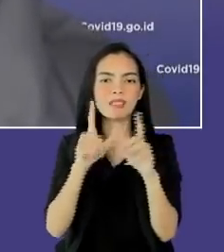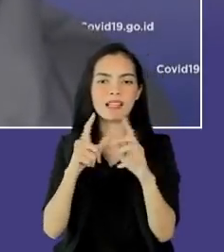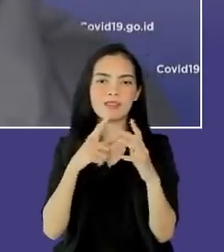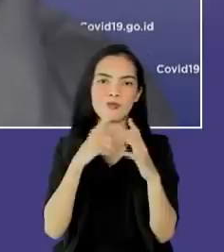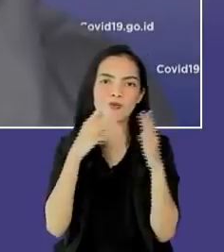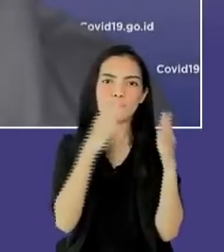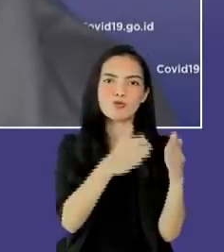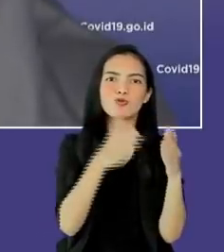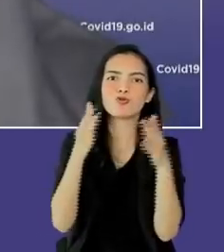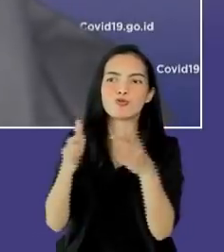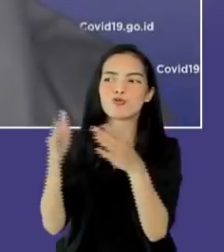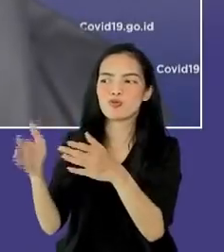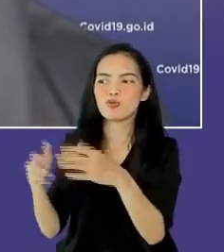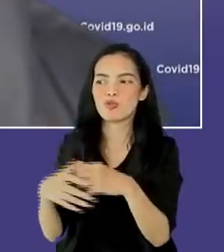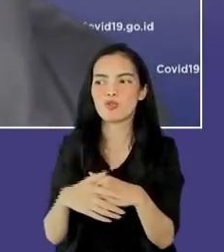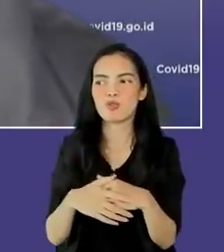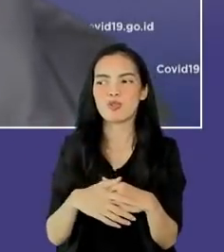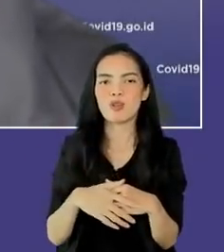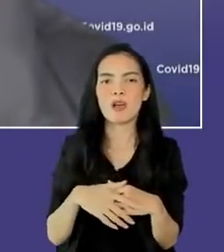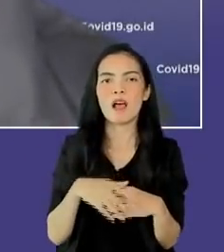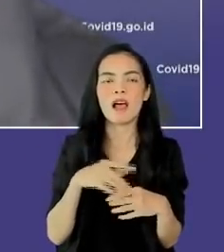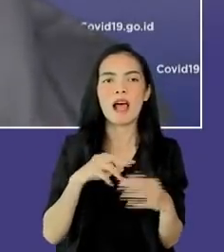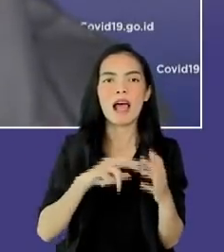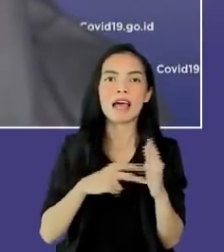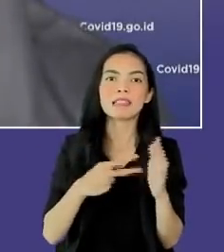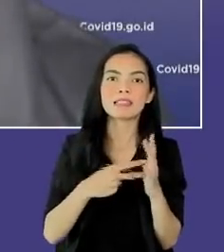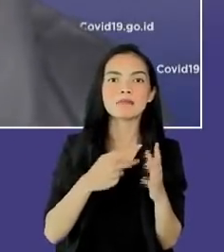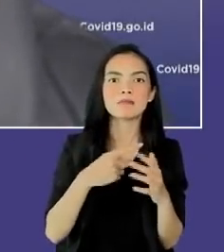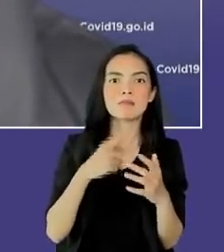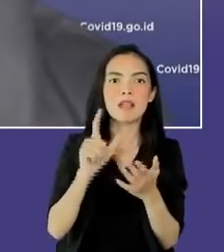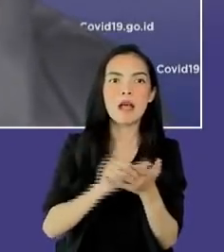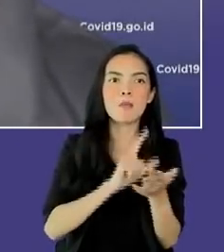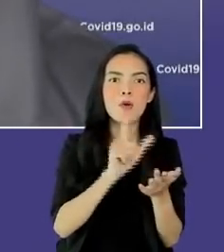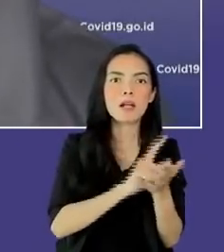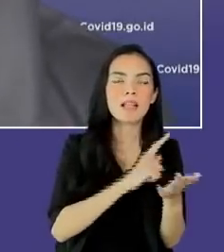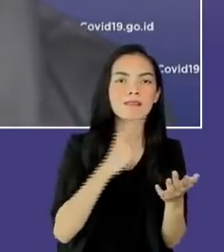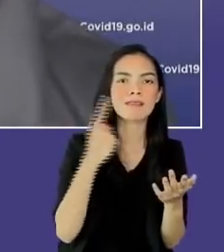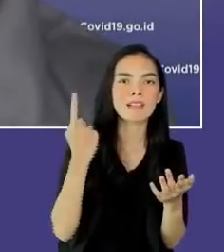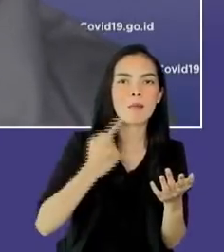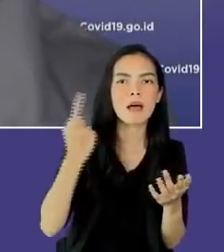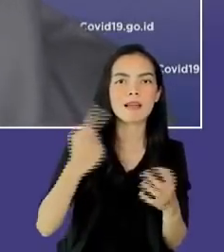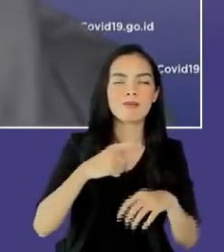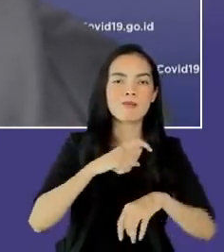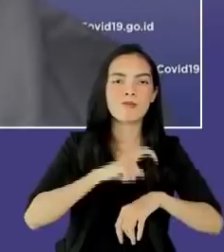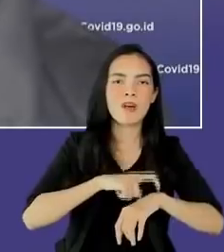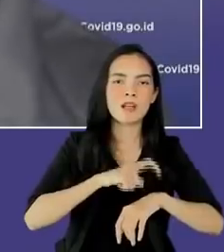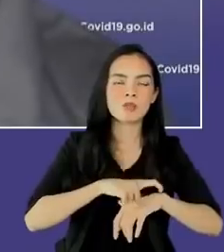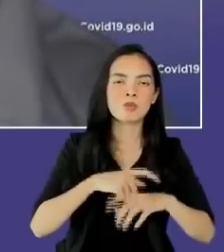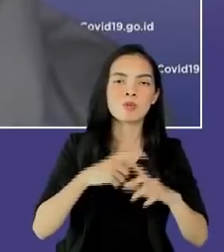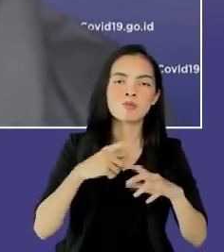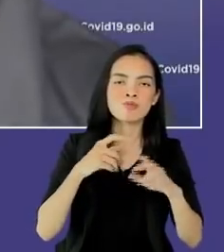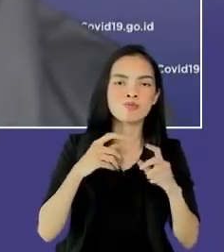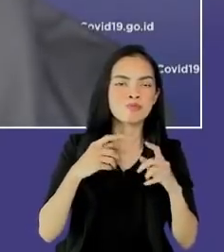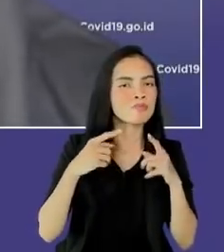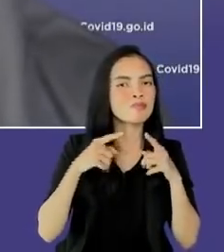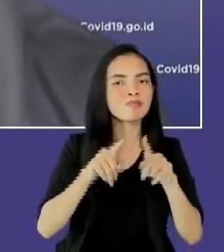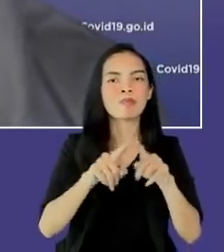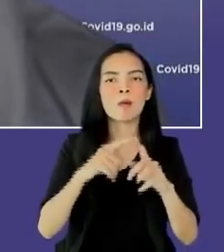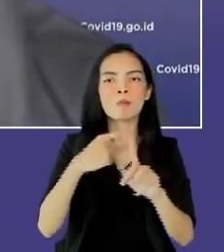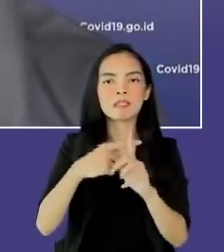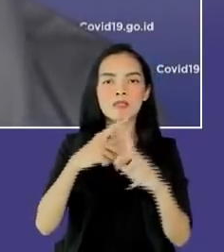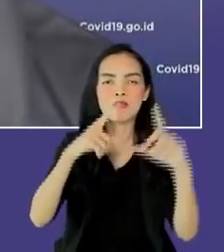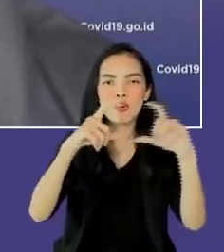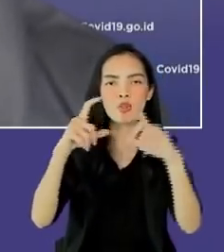agar mereka bisa memantau sendiri laporan yang masuk setiap hari dan sistemnya real time, plus dilengkapi dengan foto-foto bukti